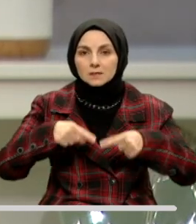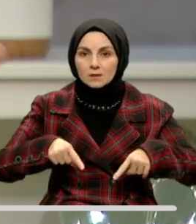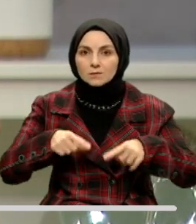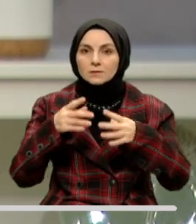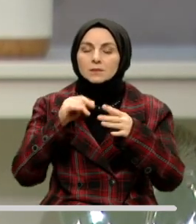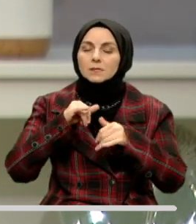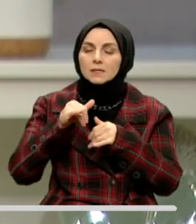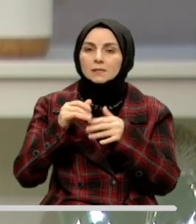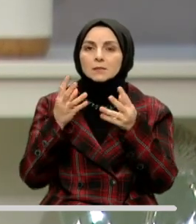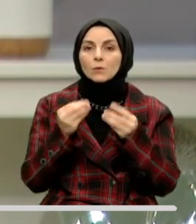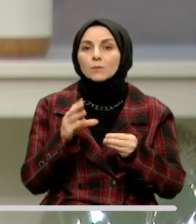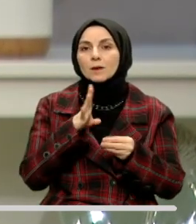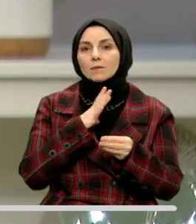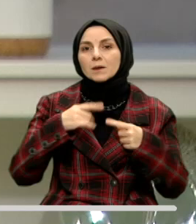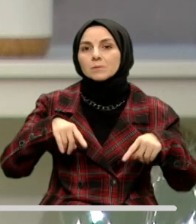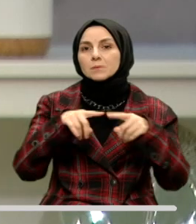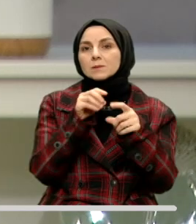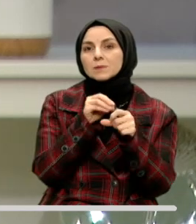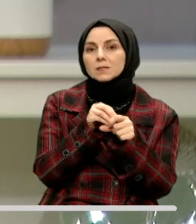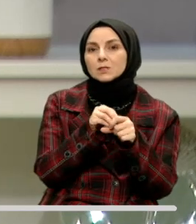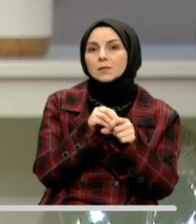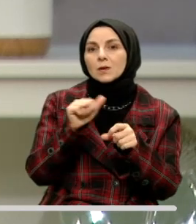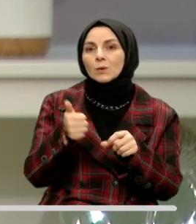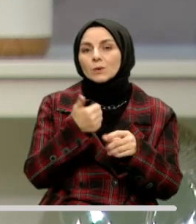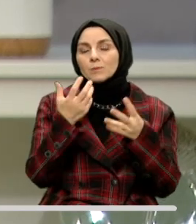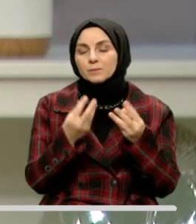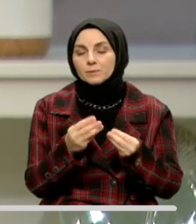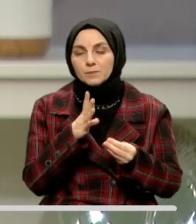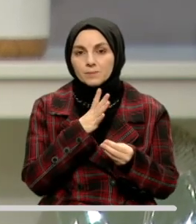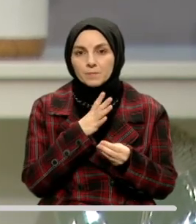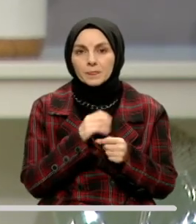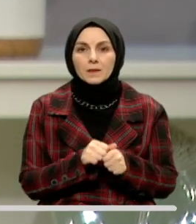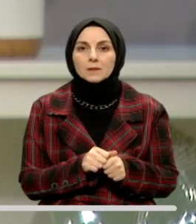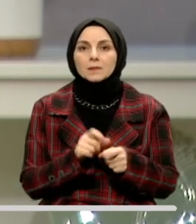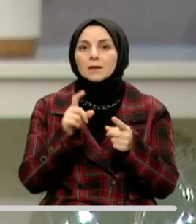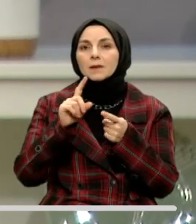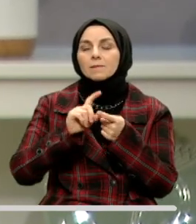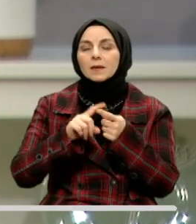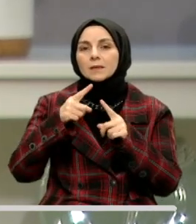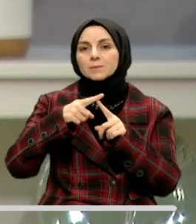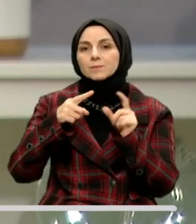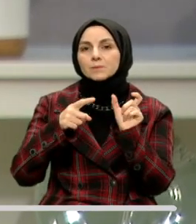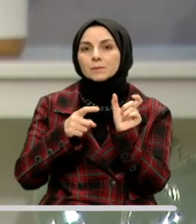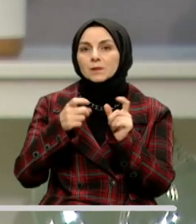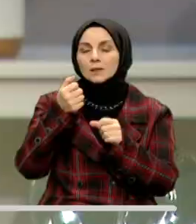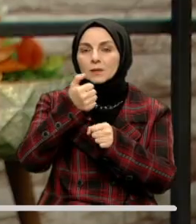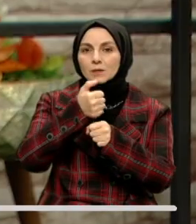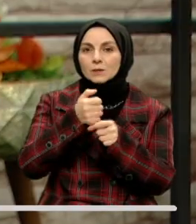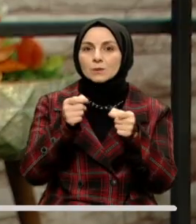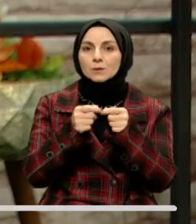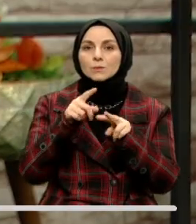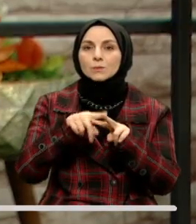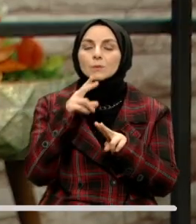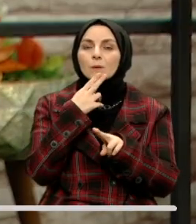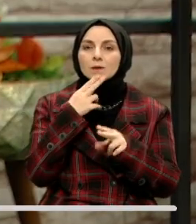Bizler için de aslında önemi hala devam eden bir konu başlığı olacak bugün yayınımızda. Ve Tuğba Hanım da bizimle birlikte olacak. Hoş geldiniz. Hoş bulduk. Teşekkür